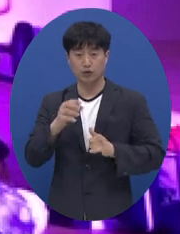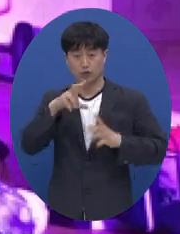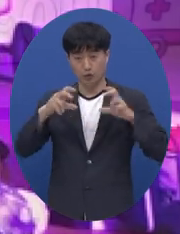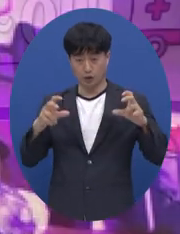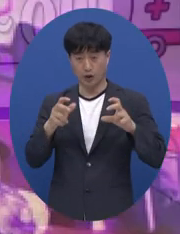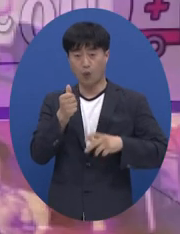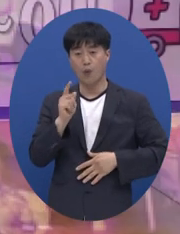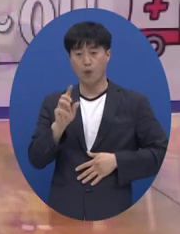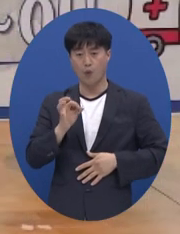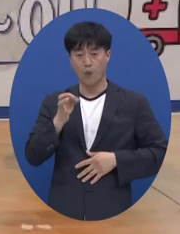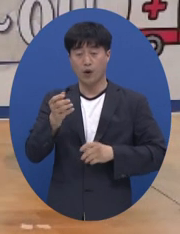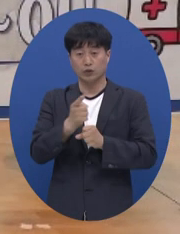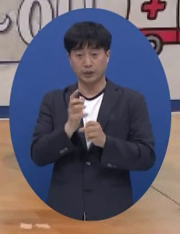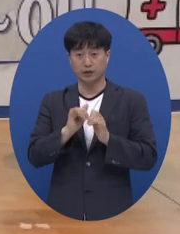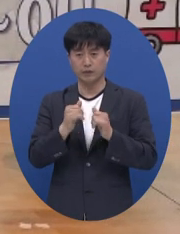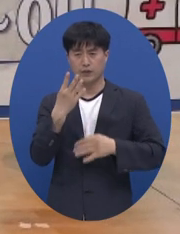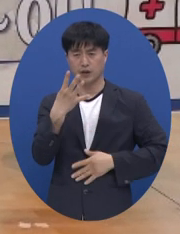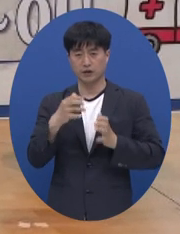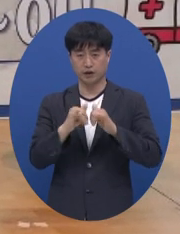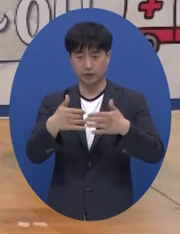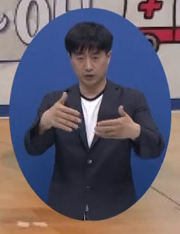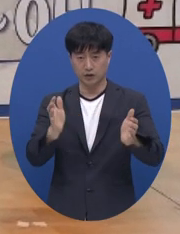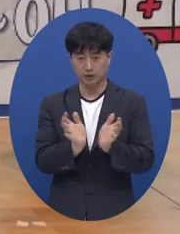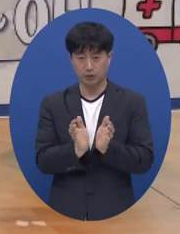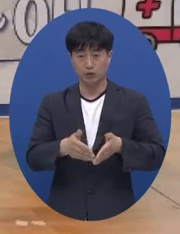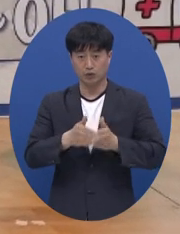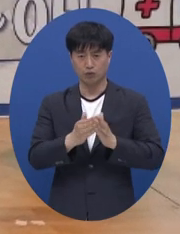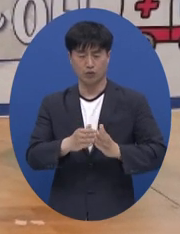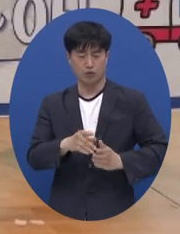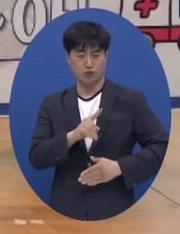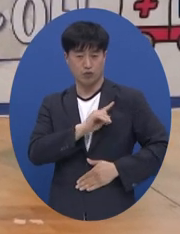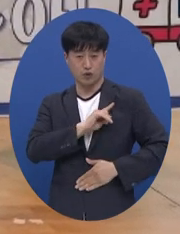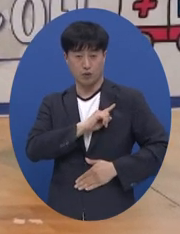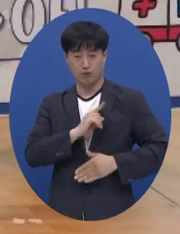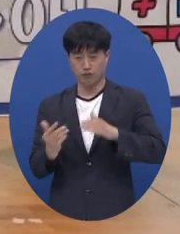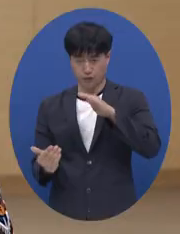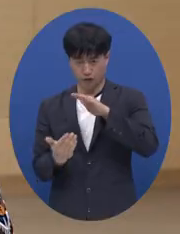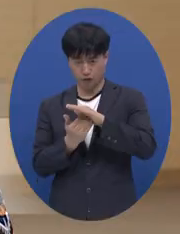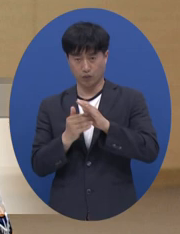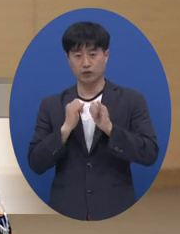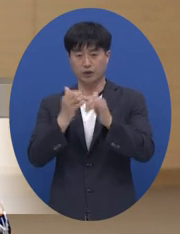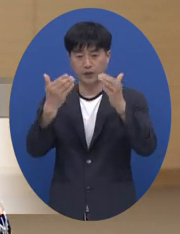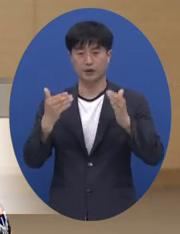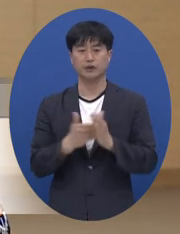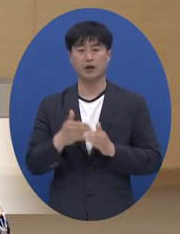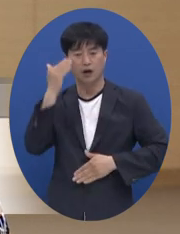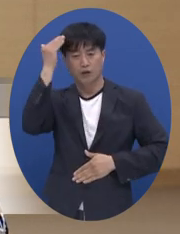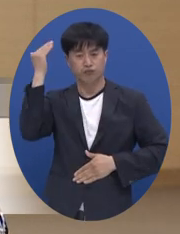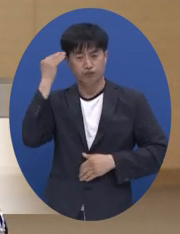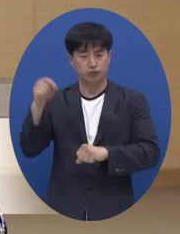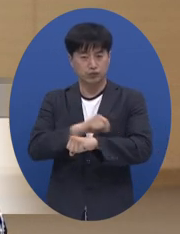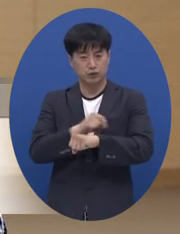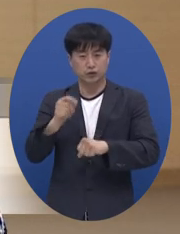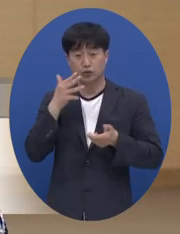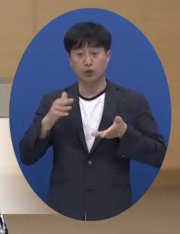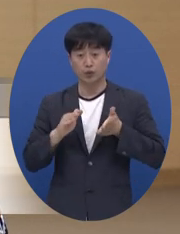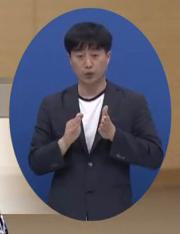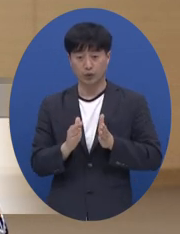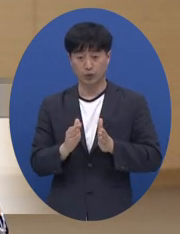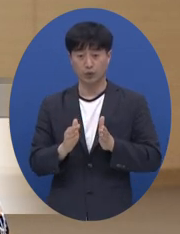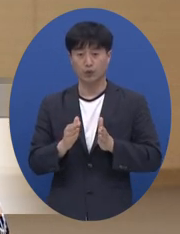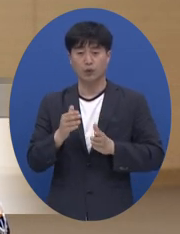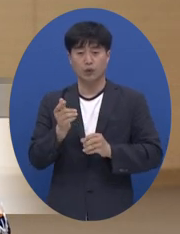소방서 황병훈 소방교 등 4명이 한 팀을 이뤄 최우 수상을 거머쥐었습니다. 대한민국, 특히 저희 경기